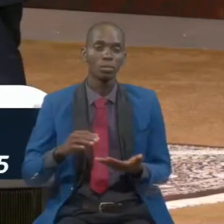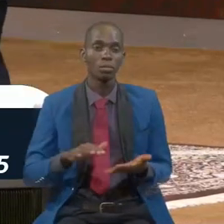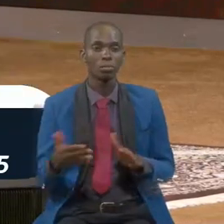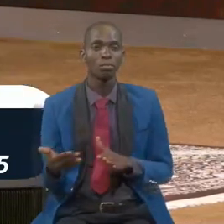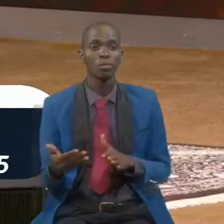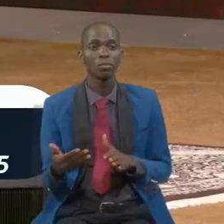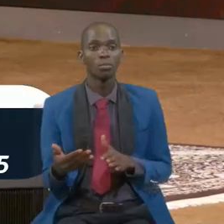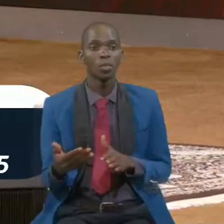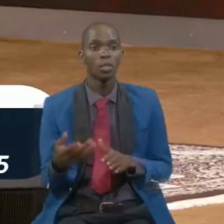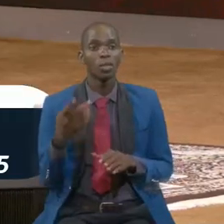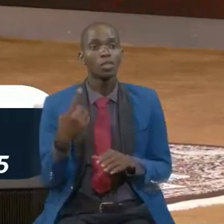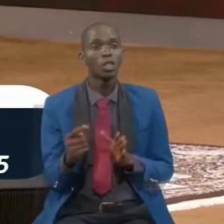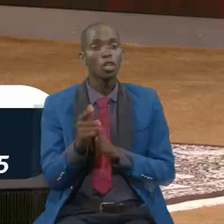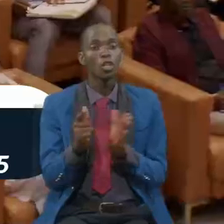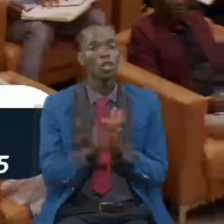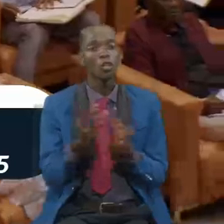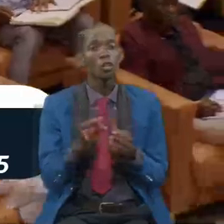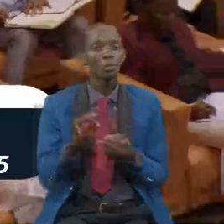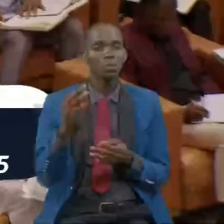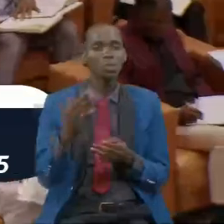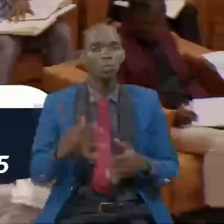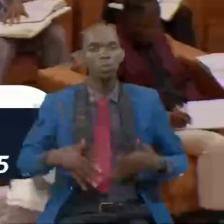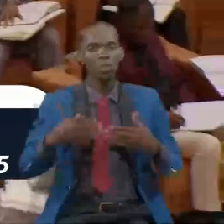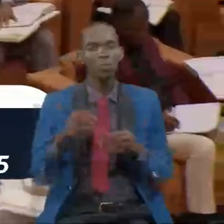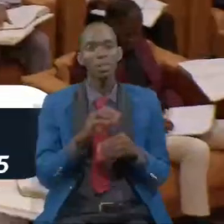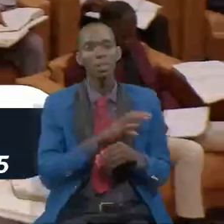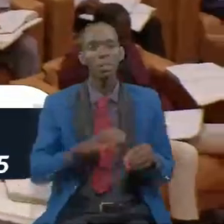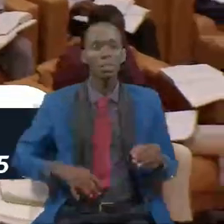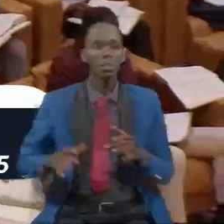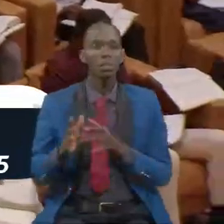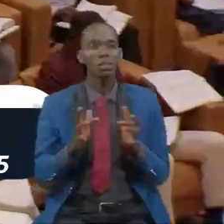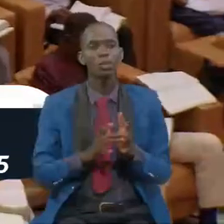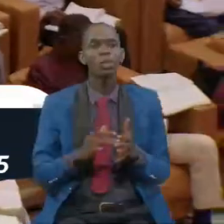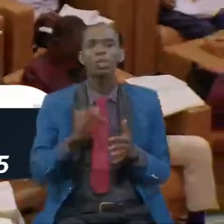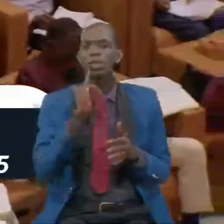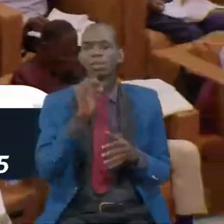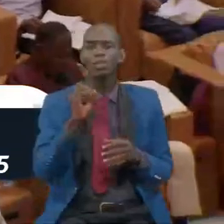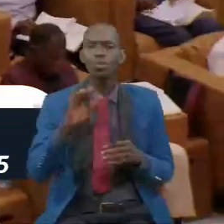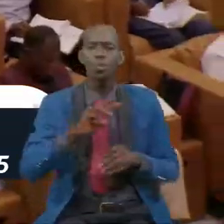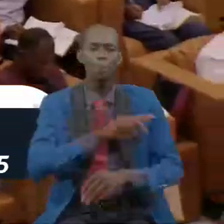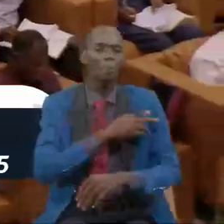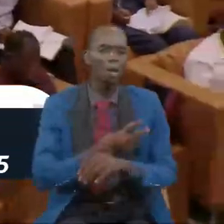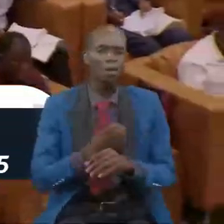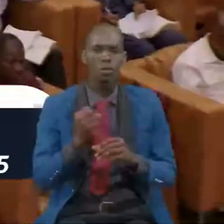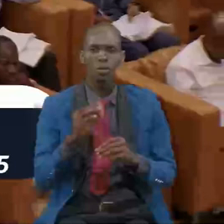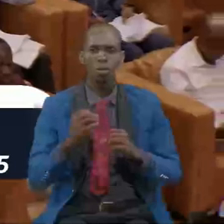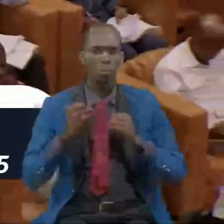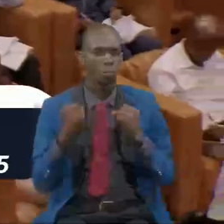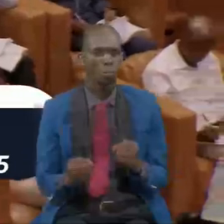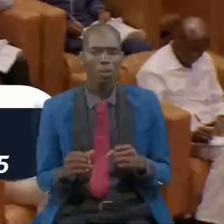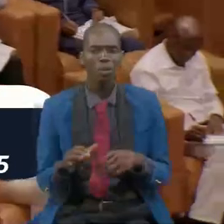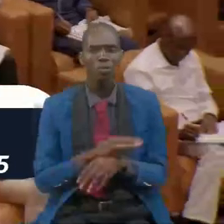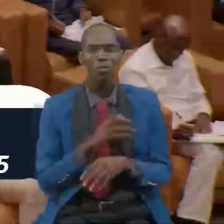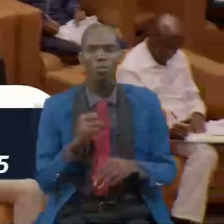mort la loi de l'Esprit de vie en jésus-chist est si puissante est si forte